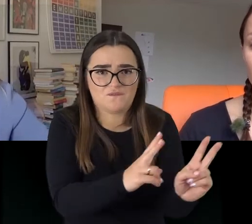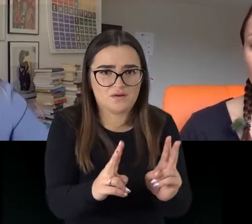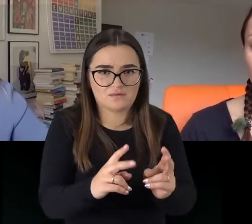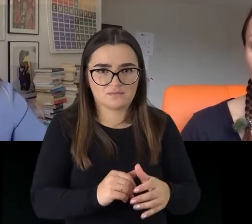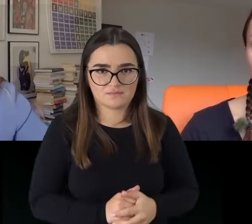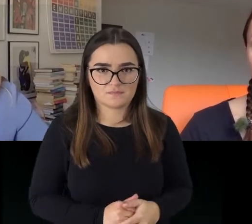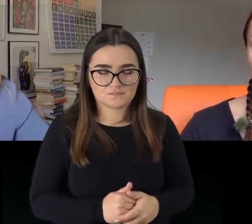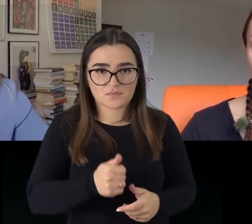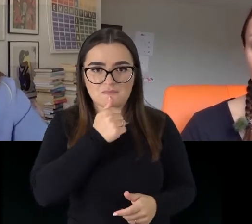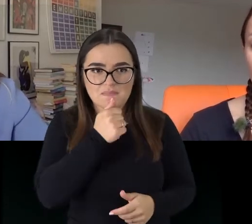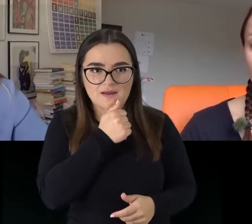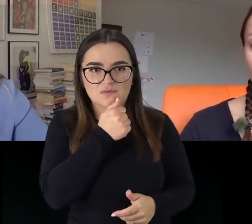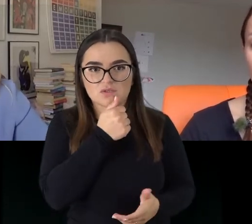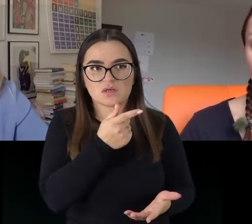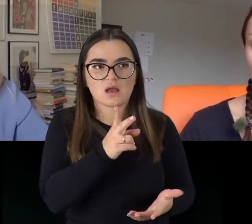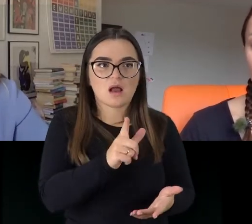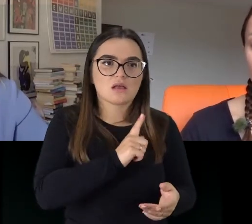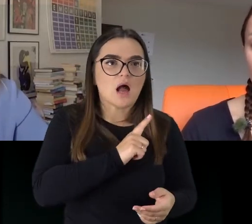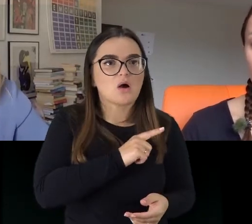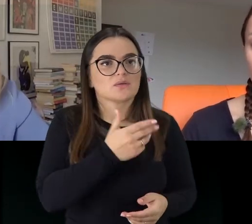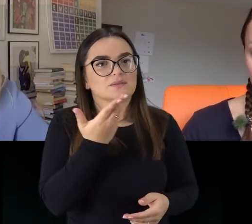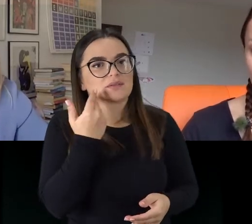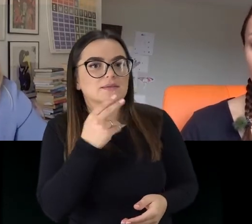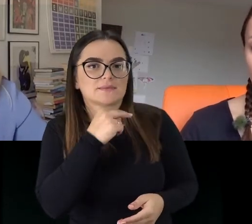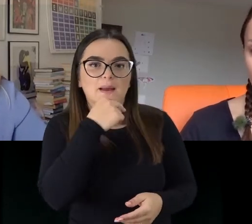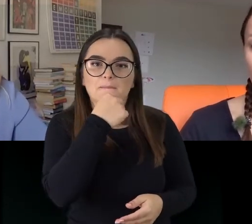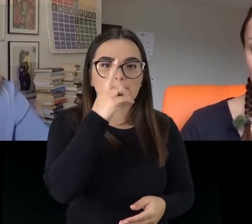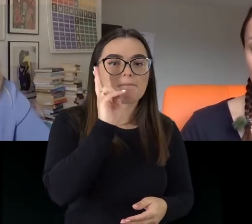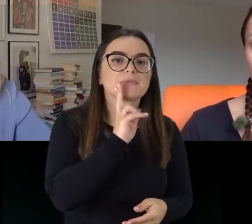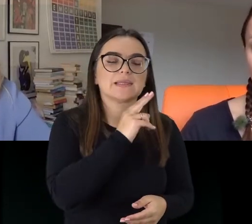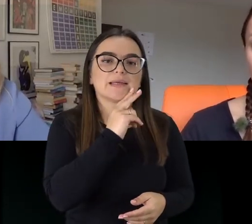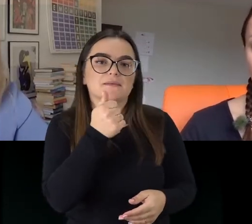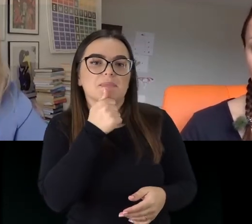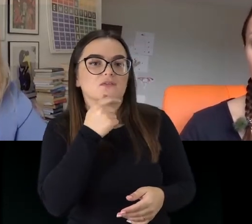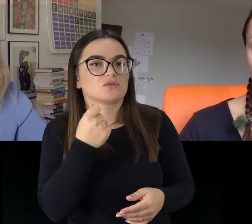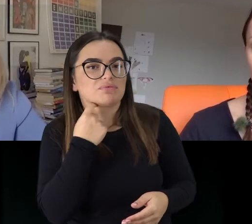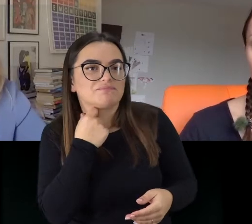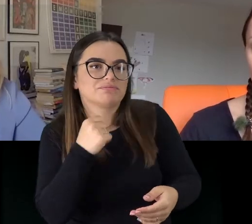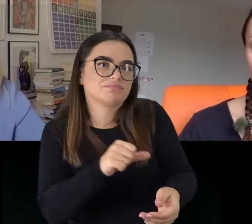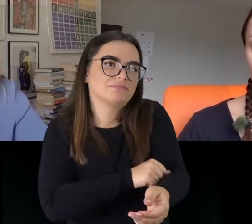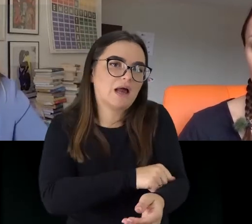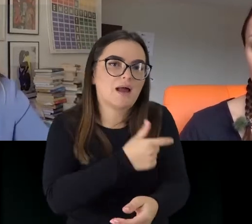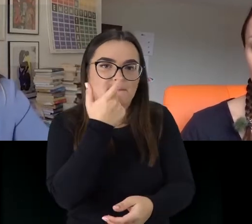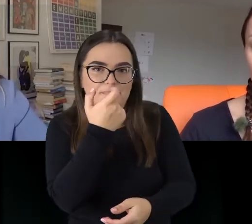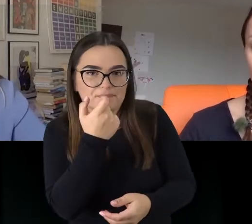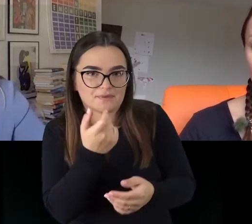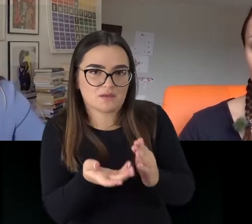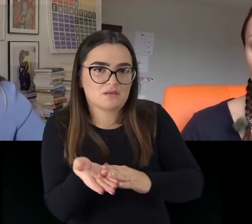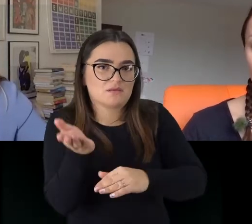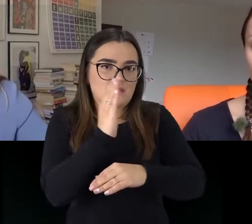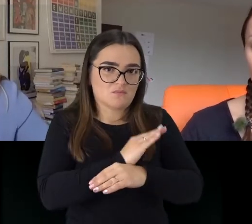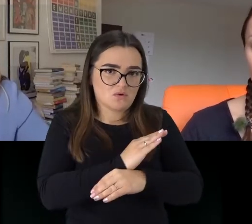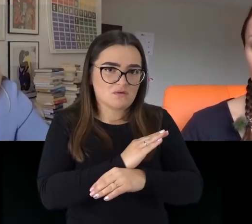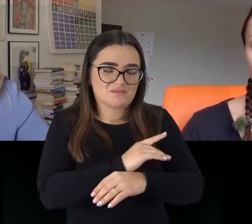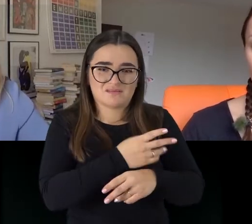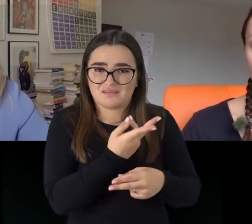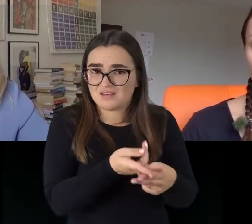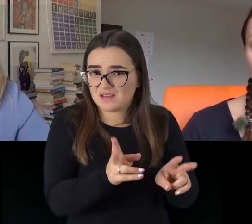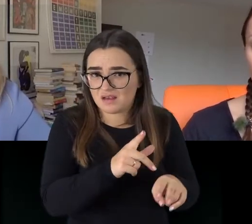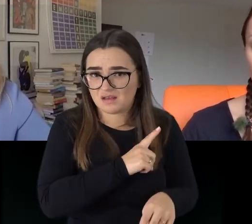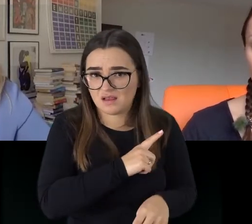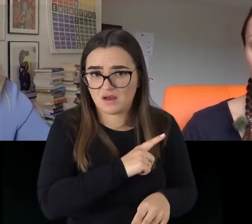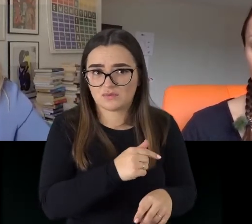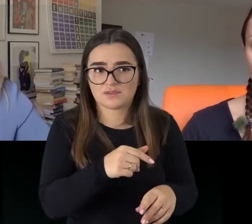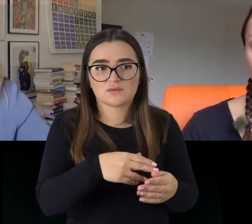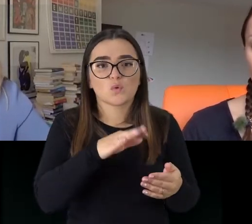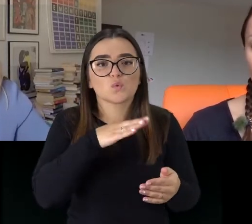yra laukti, ar tėtis ar mama ten grįž pavartoja, arba ten, nežinau, susipykė. Užtenka žinoti, kad tas nesaugumas